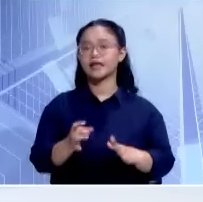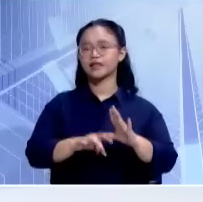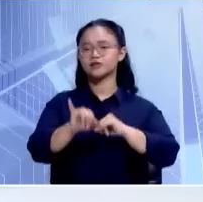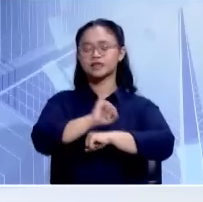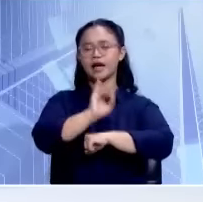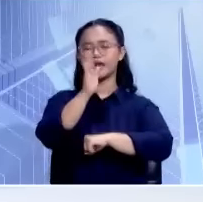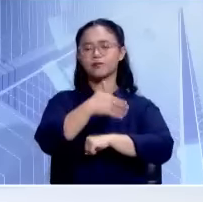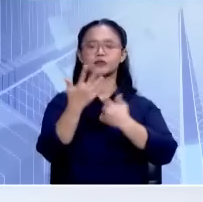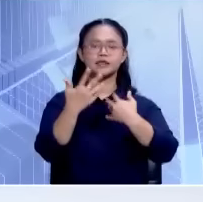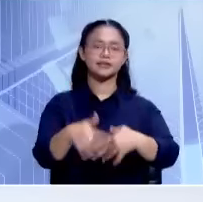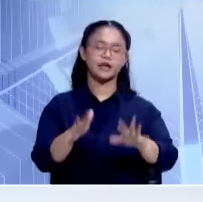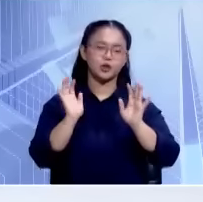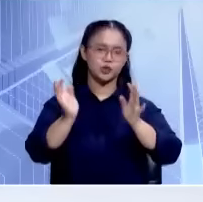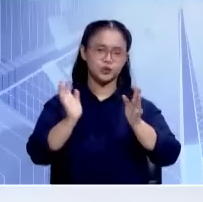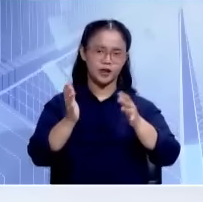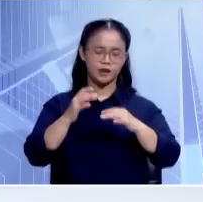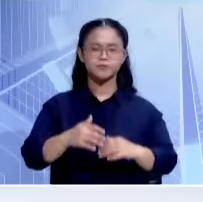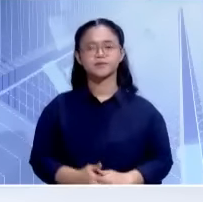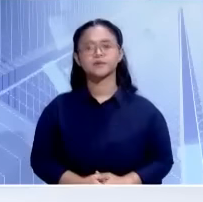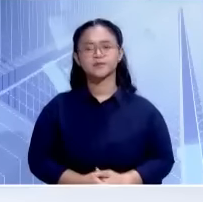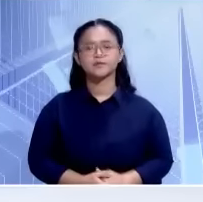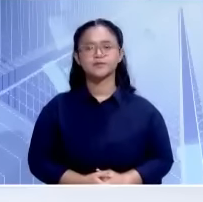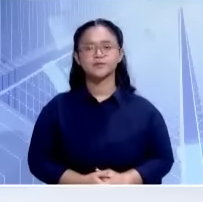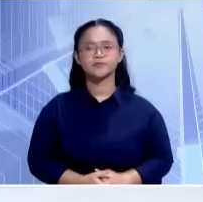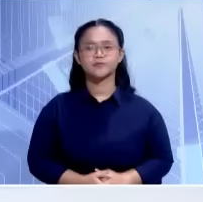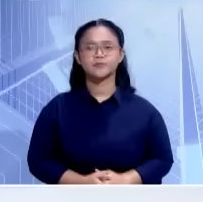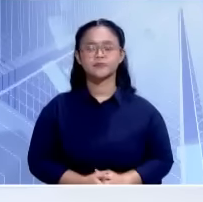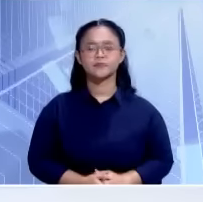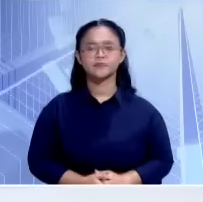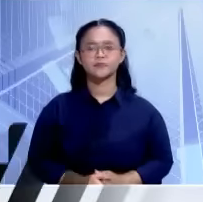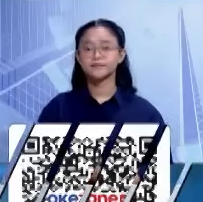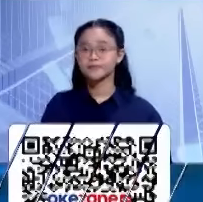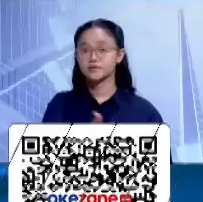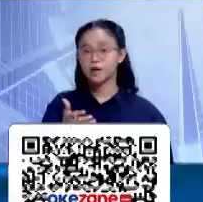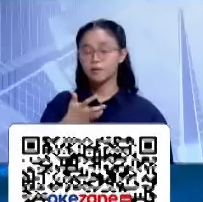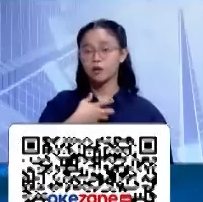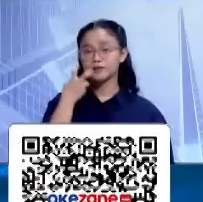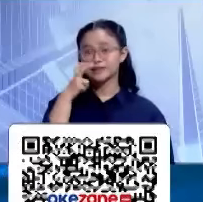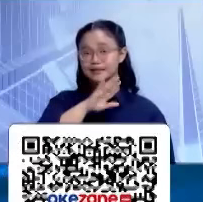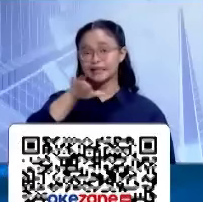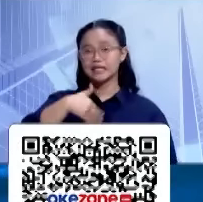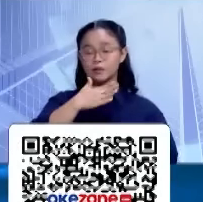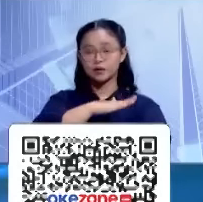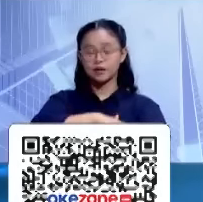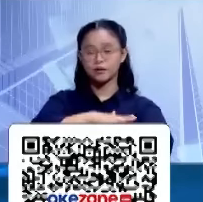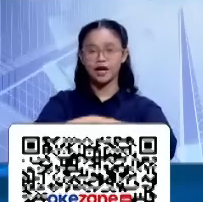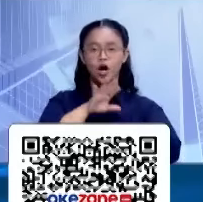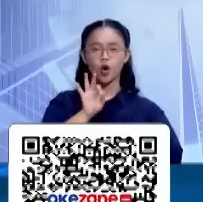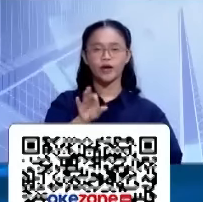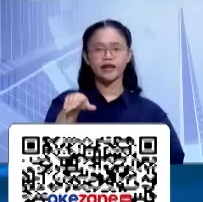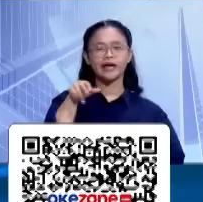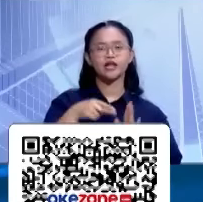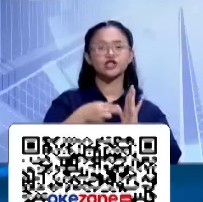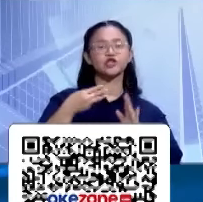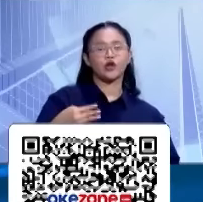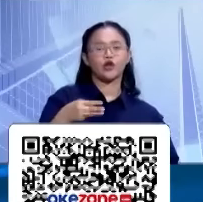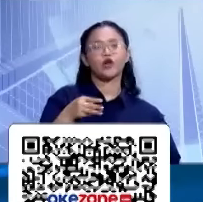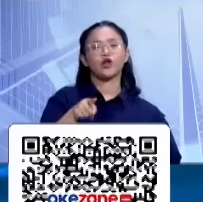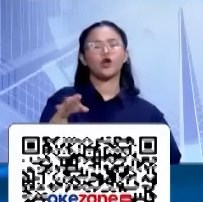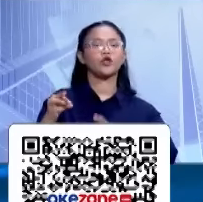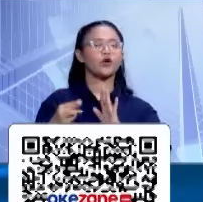Pemirsa, informasi tadi sekaligus mengakhiri Lintas iNews siang hari ini. Dan pemirsa, berita-berita tadi juga dapat Anda baca